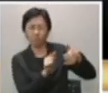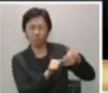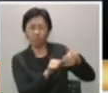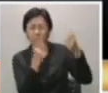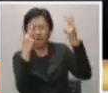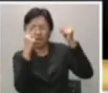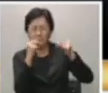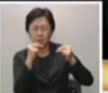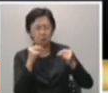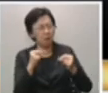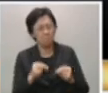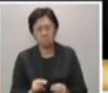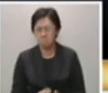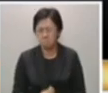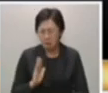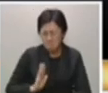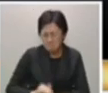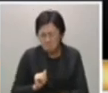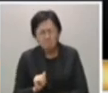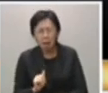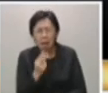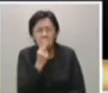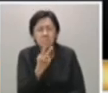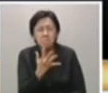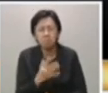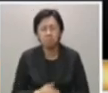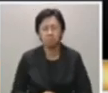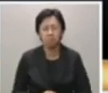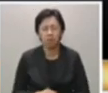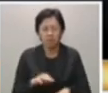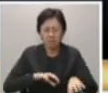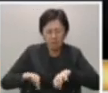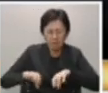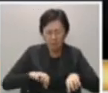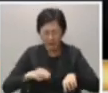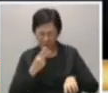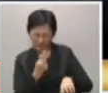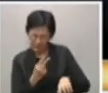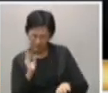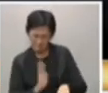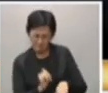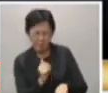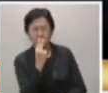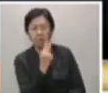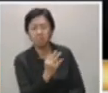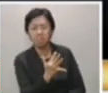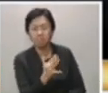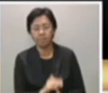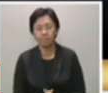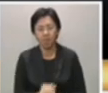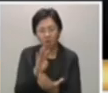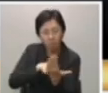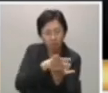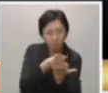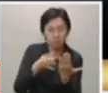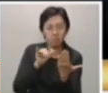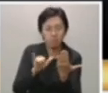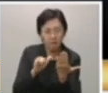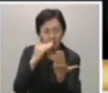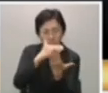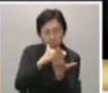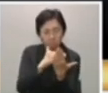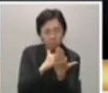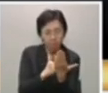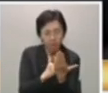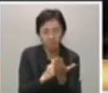ท่านเลยแม้แต่น้อยในด้านการบริหารหรือเป็นนักยุทธศาสตร์ซึ่งเป็น